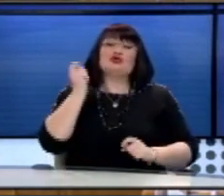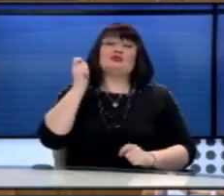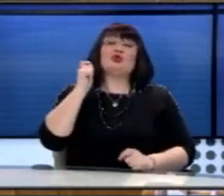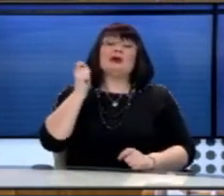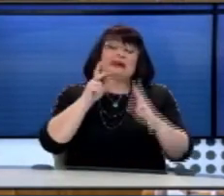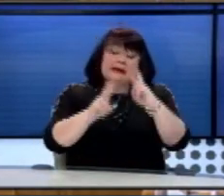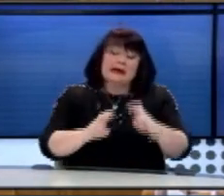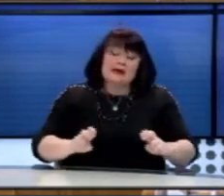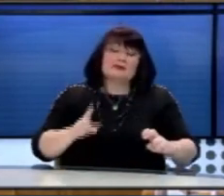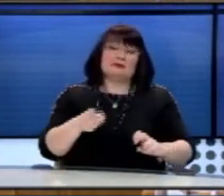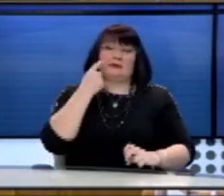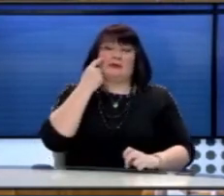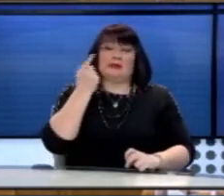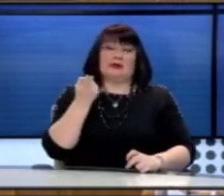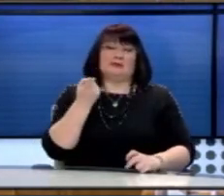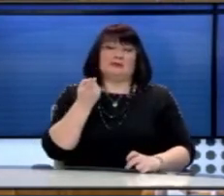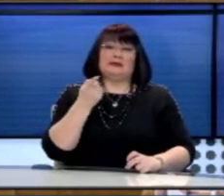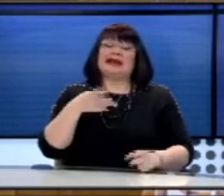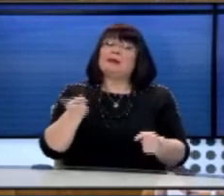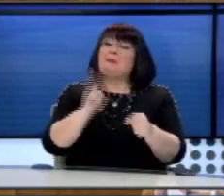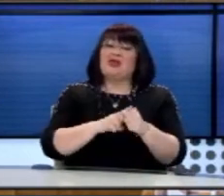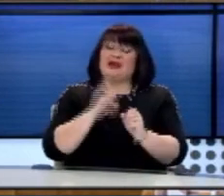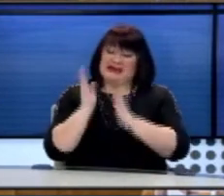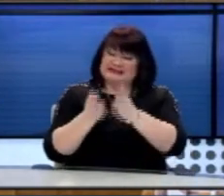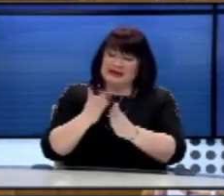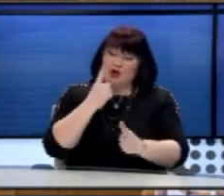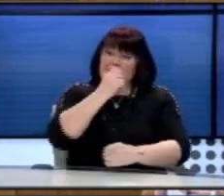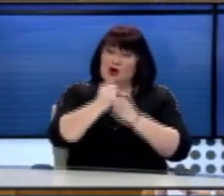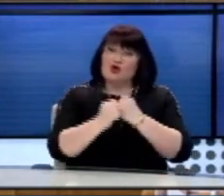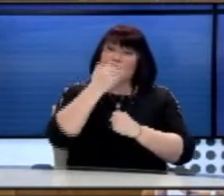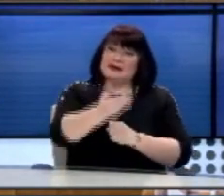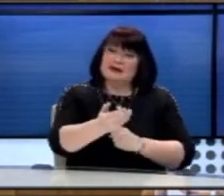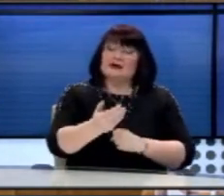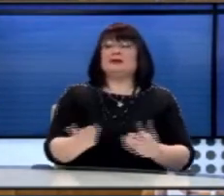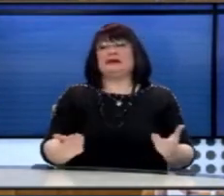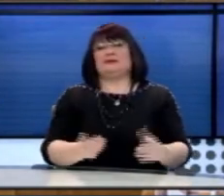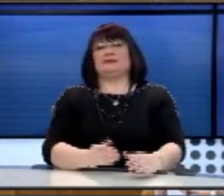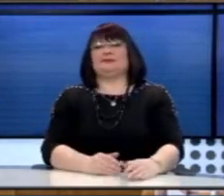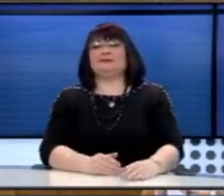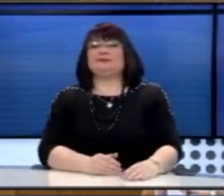αυτό να το διερευνήσει. Έλαβα ένα γράμμα λοιπόν από τον πατέρα